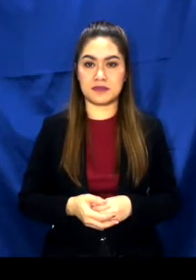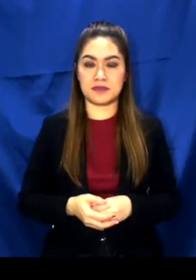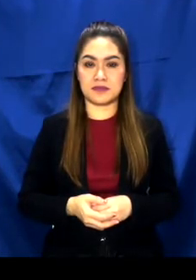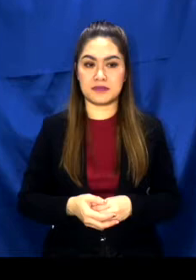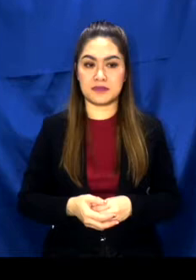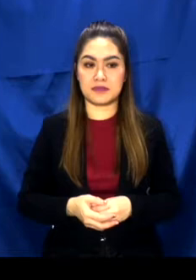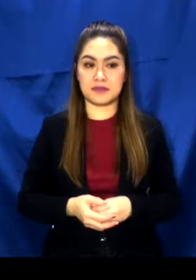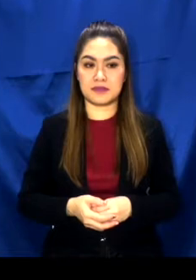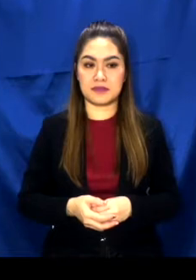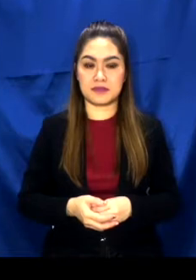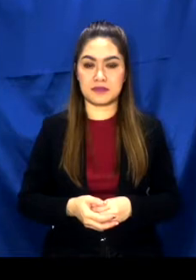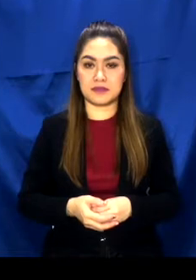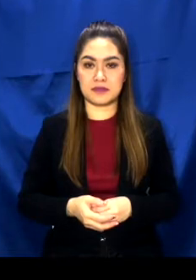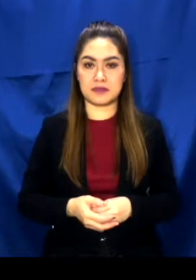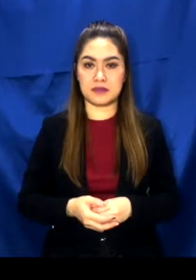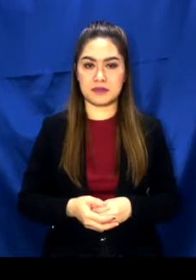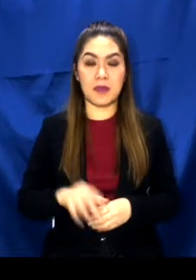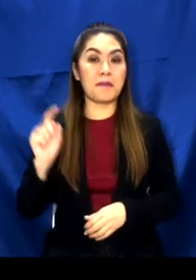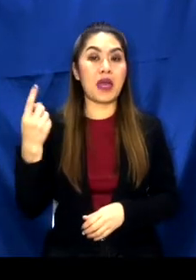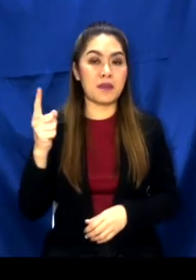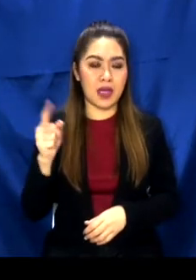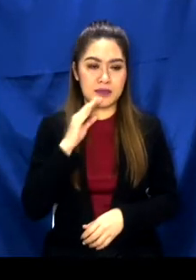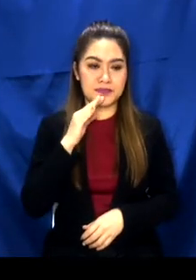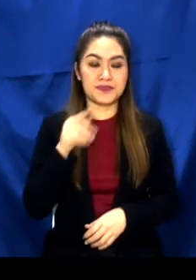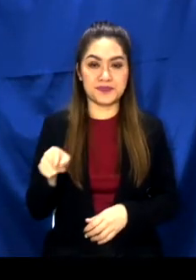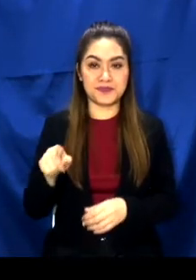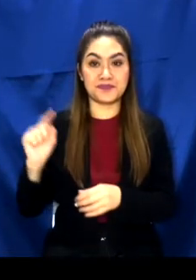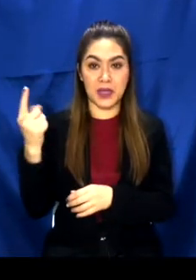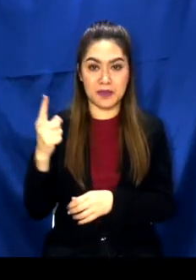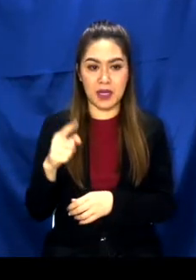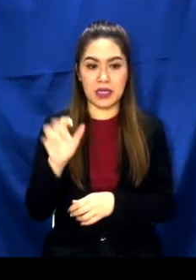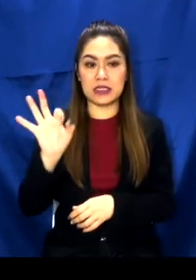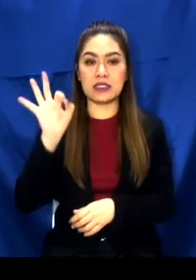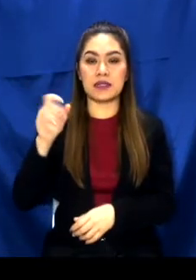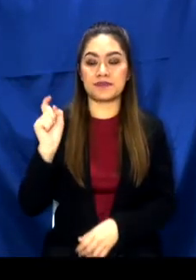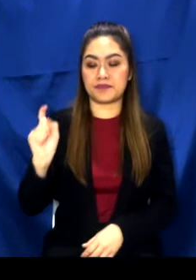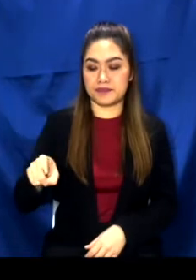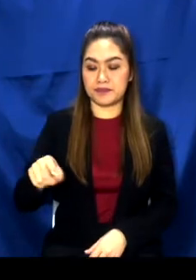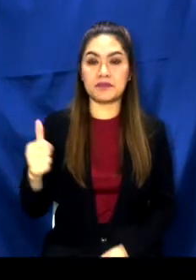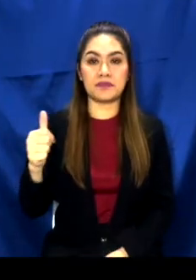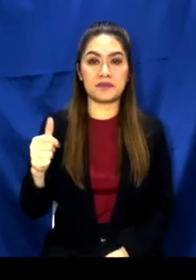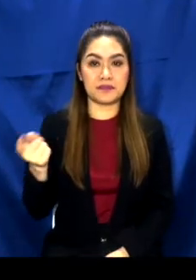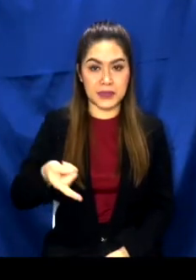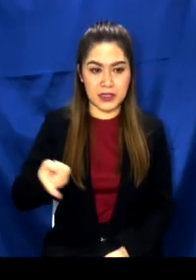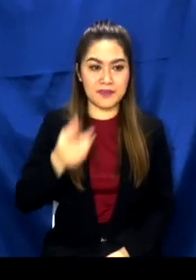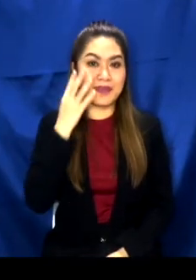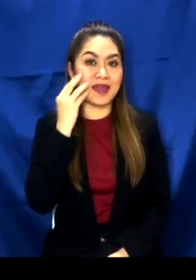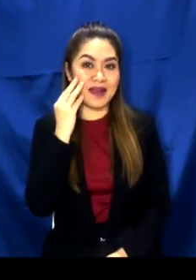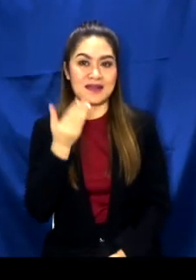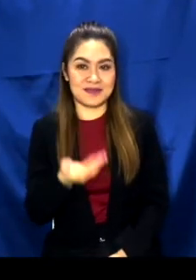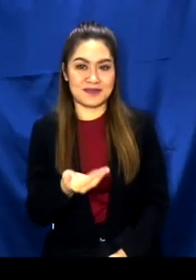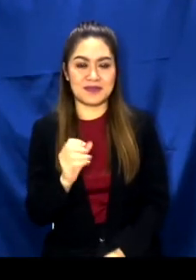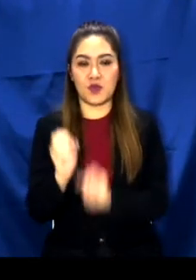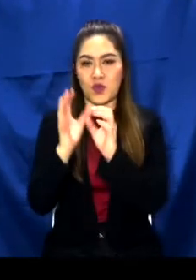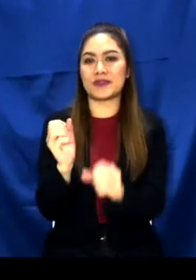ถ้าเรากดเครื่องมือผิดเราก็แค่กดใหม่นะคะกดเป็นแค่ลูกศรแล้วเราก็เลือกวัตถุเหมือนเดิมอย่างเงี้ยน่ารักดีครูก็เอามา